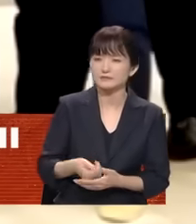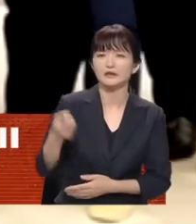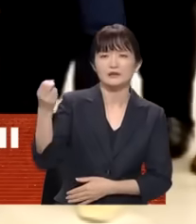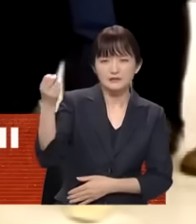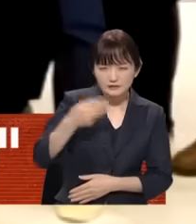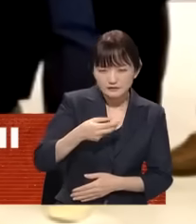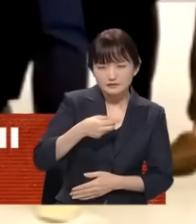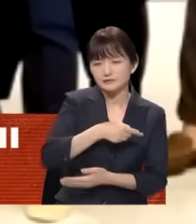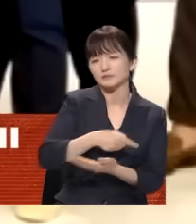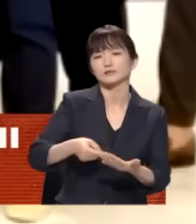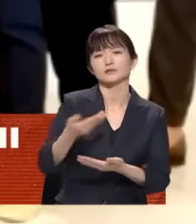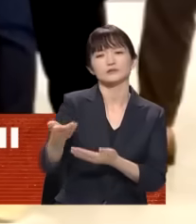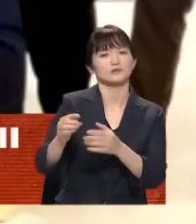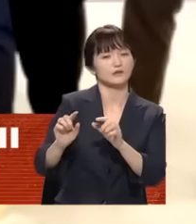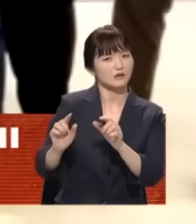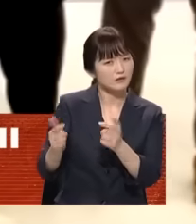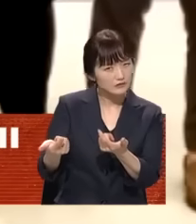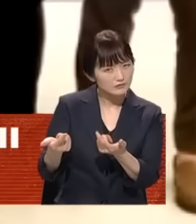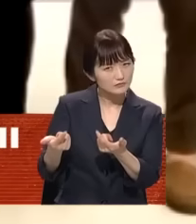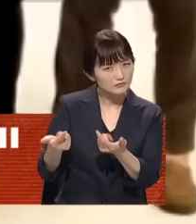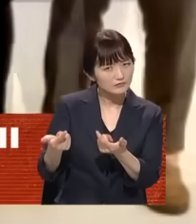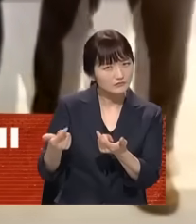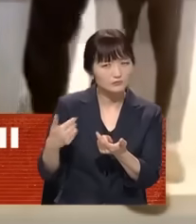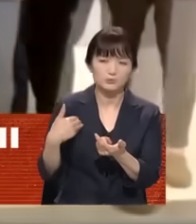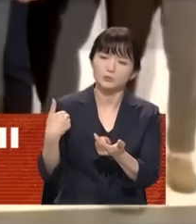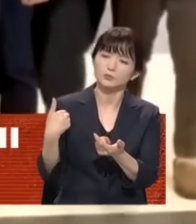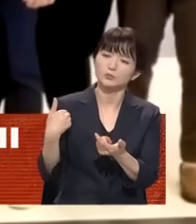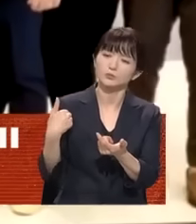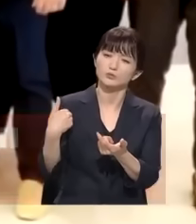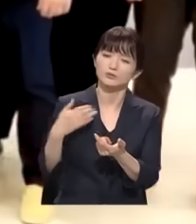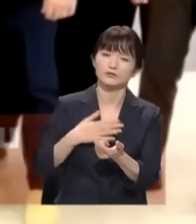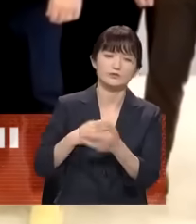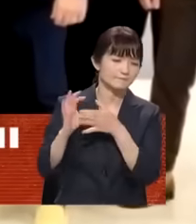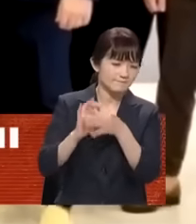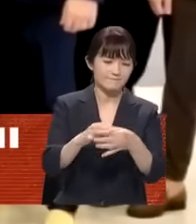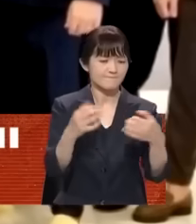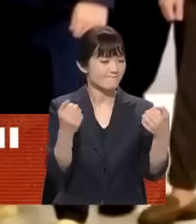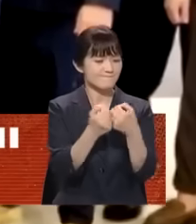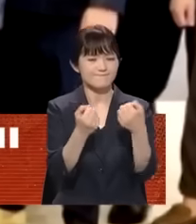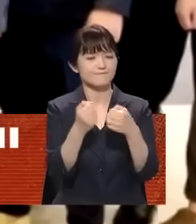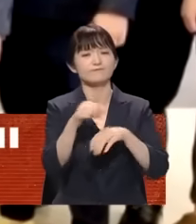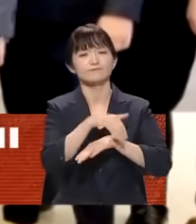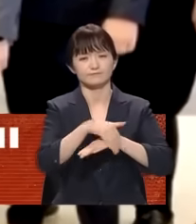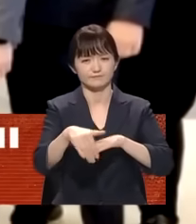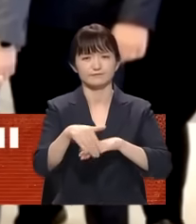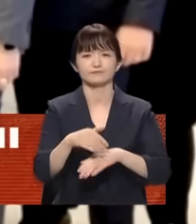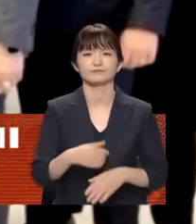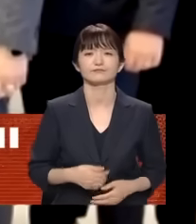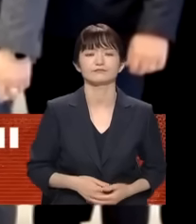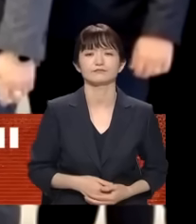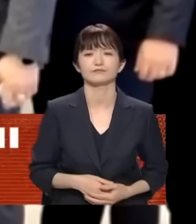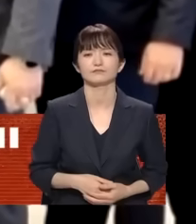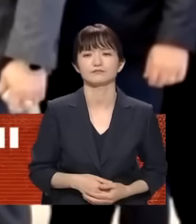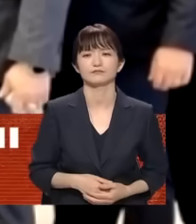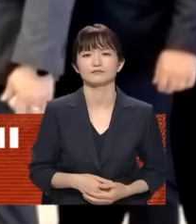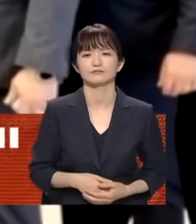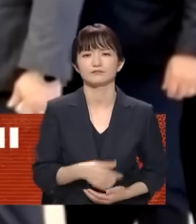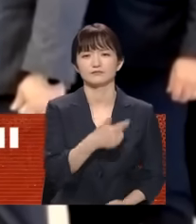않겠다라고 얘기하면 모를까 그렇지 않으면 계속 싸울 예정이다라고 밝혔는데 아네